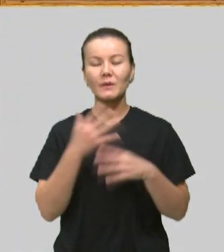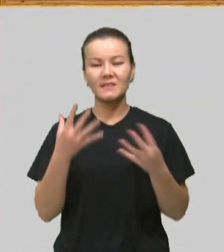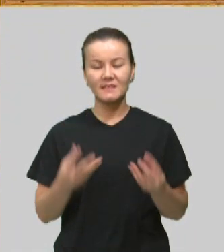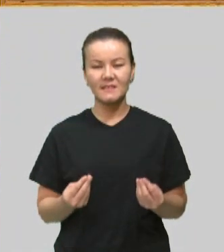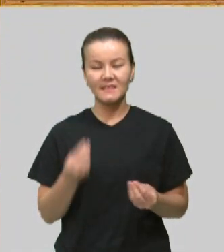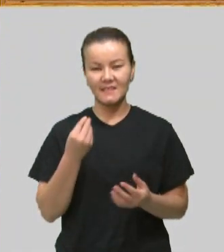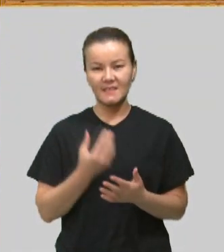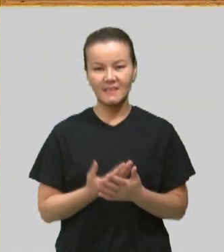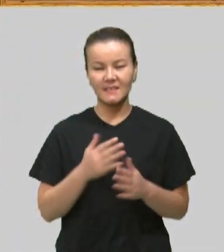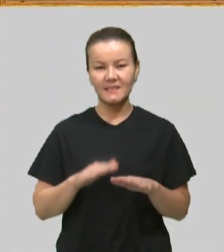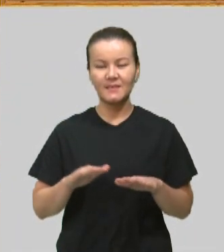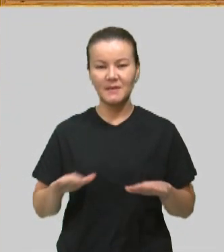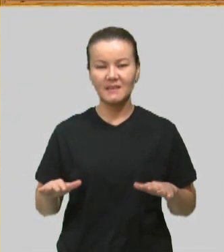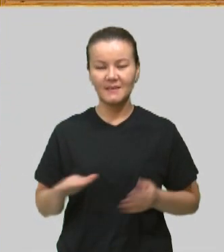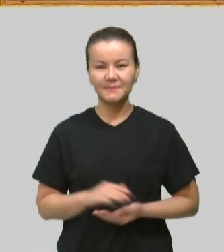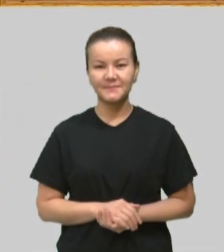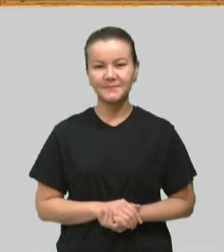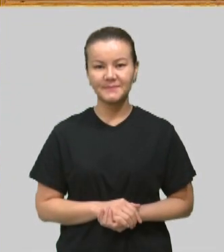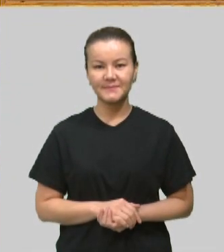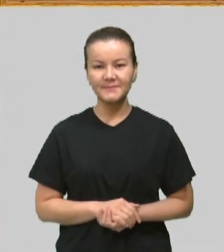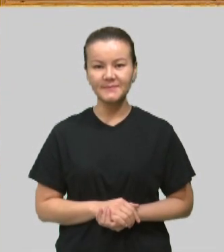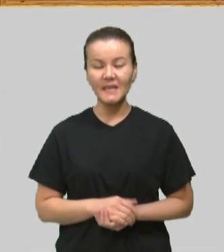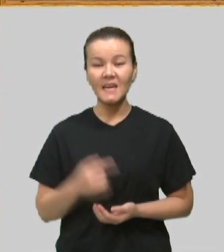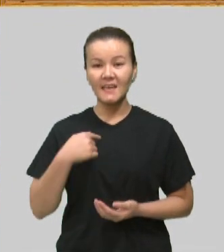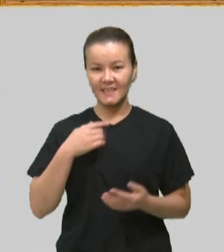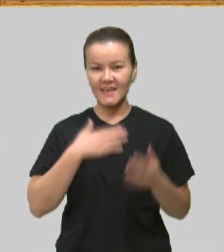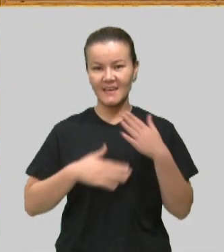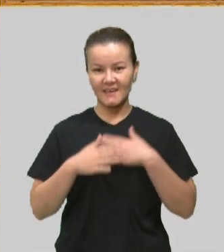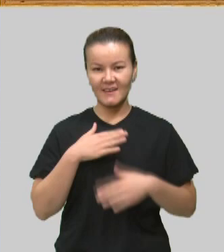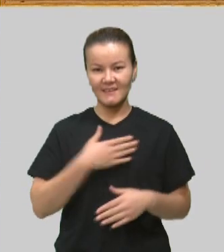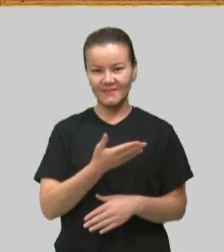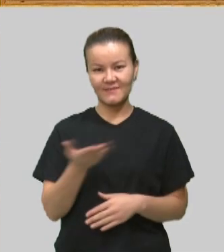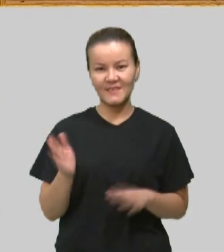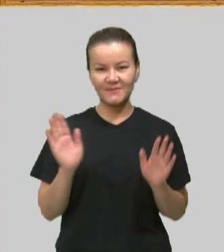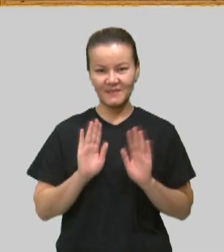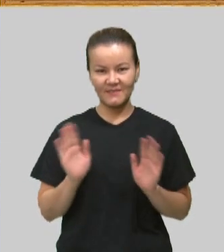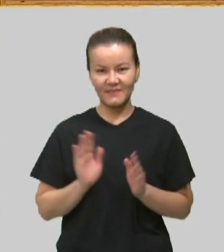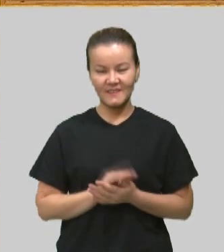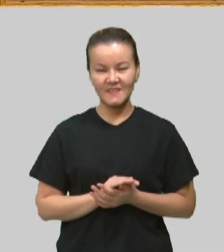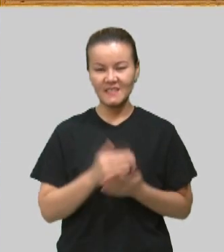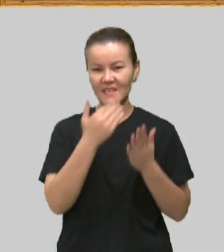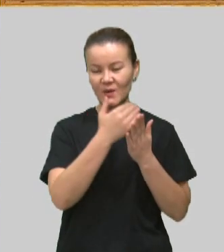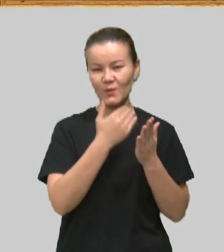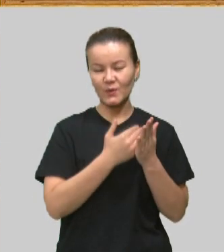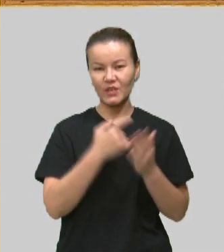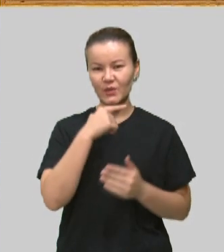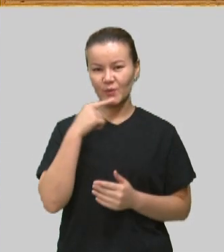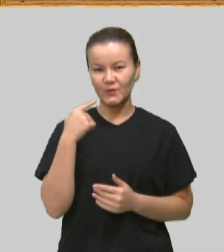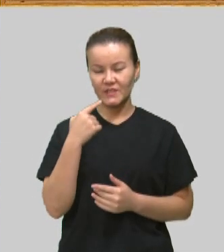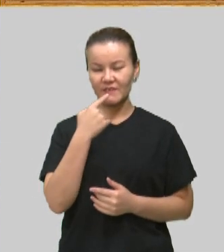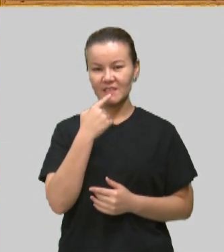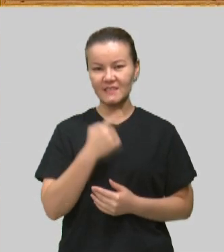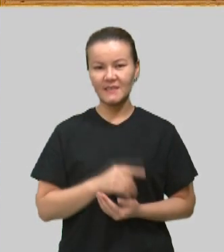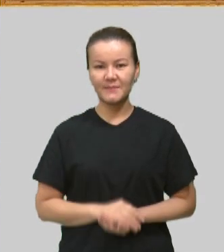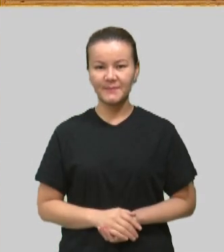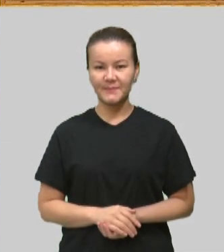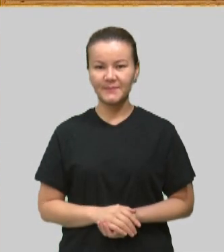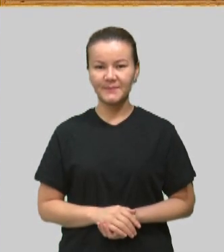Добрый день, дорогие ребята! Я рада приветствовать вас на уроке русского